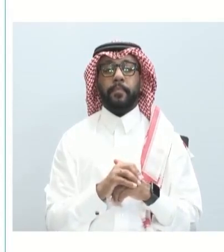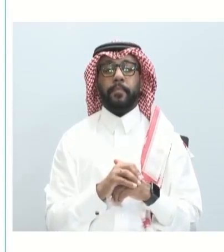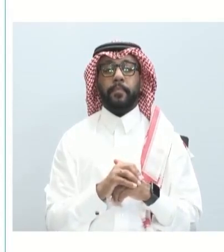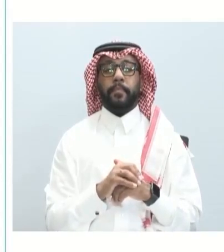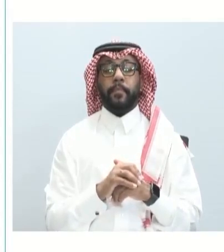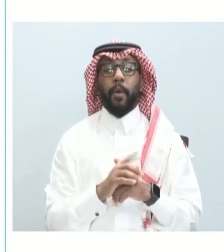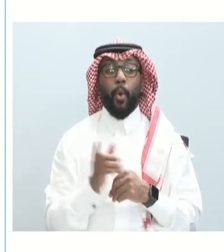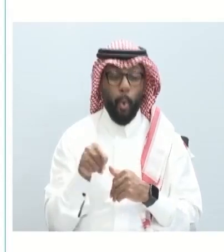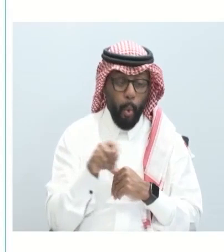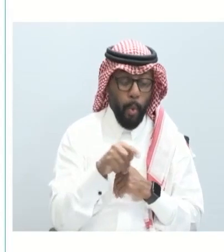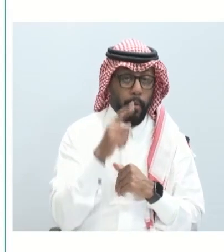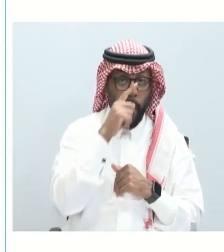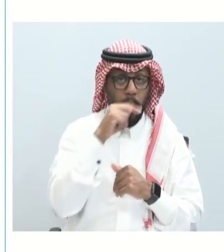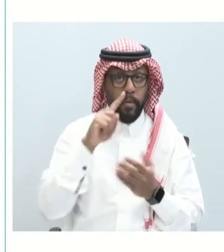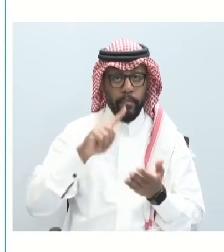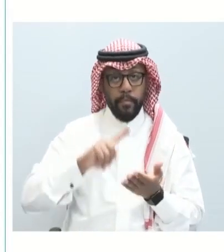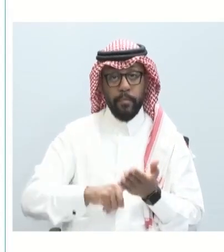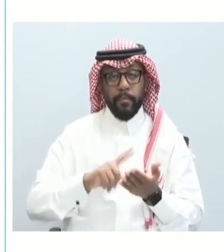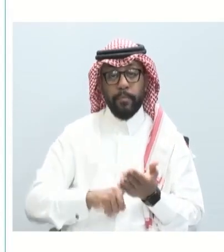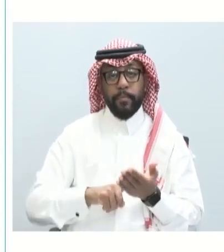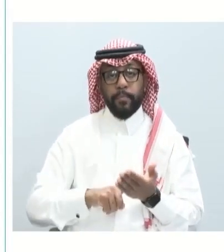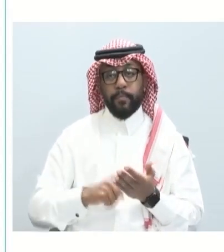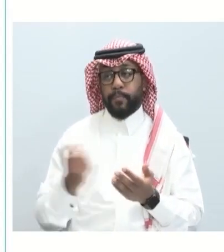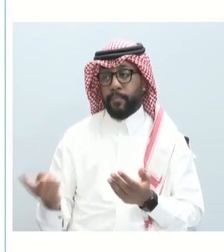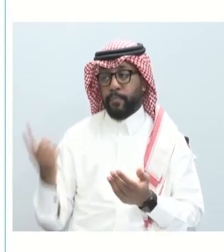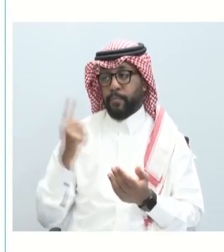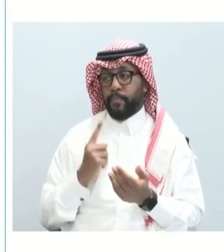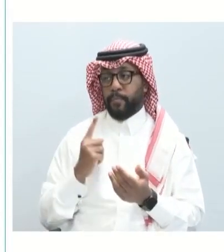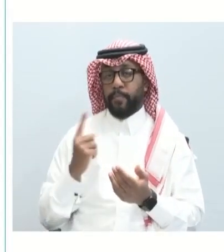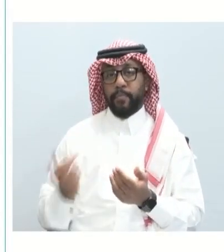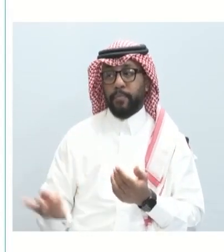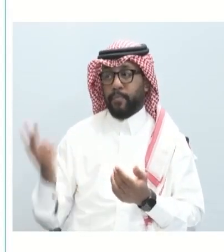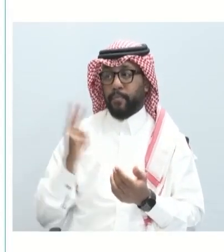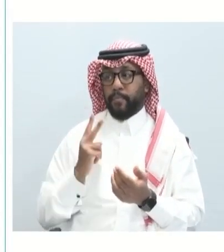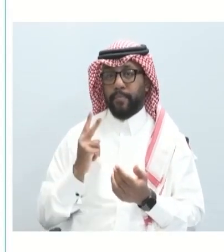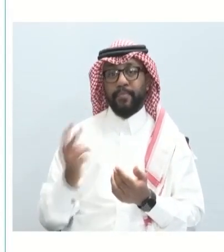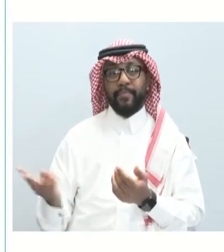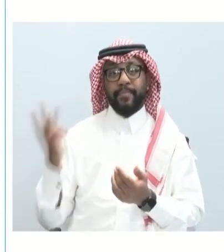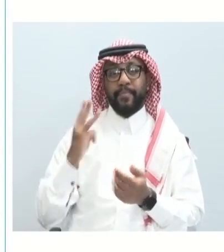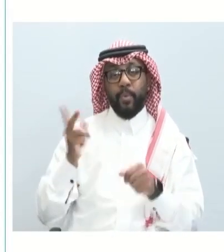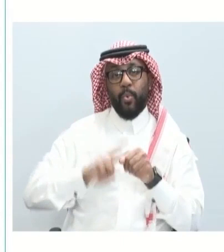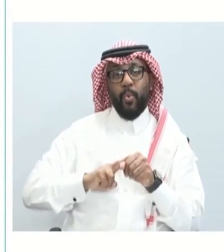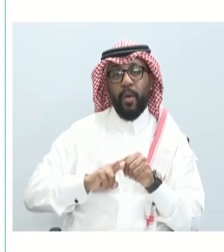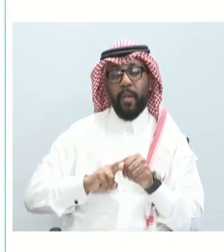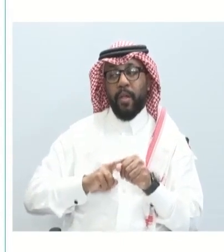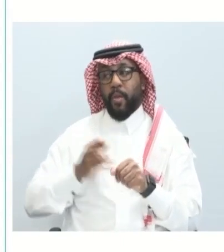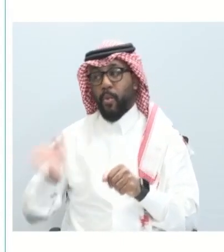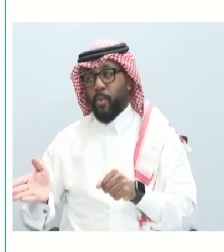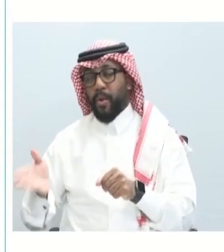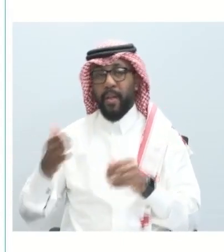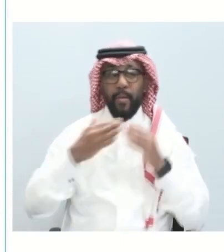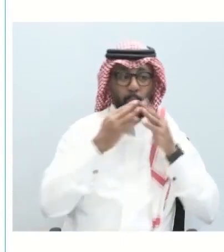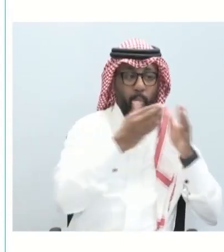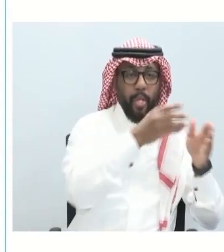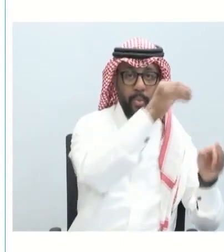في كل مره يجب عليه ان ياخذ شيء معين فقط اما الخروف او الكلب او